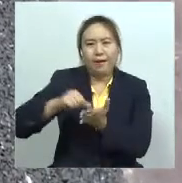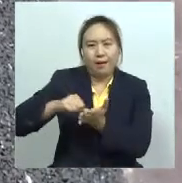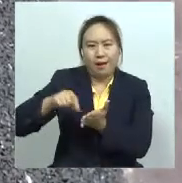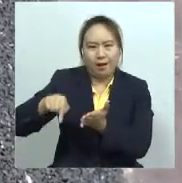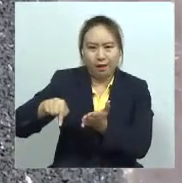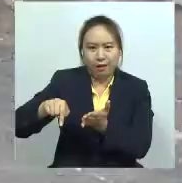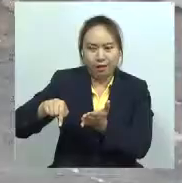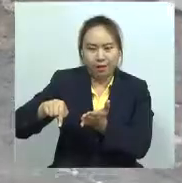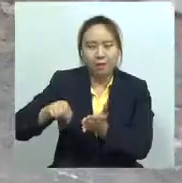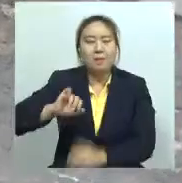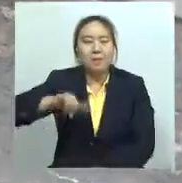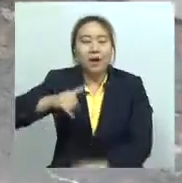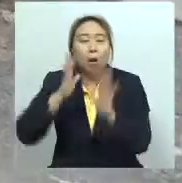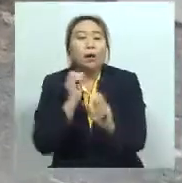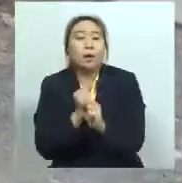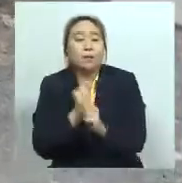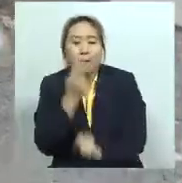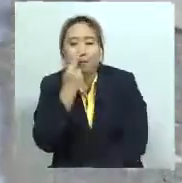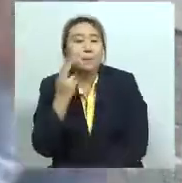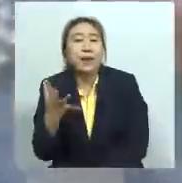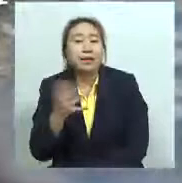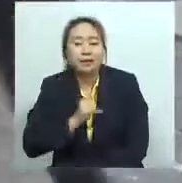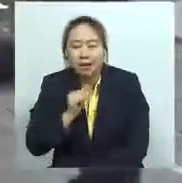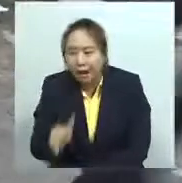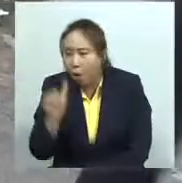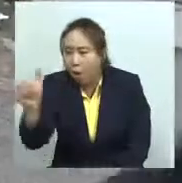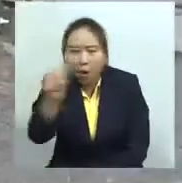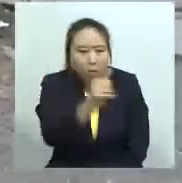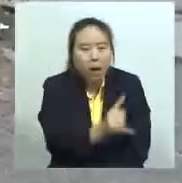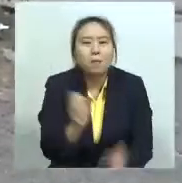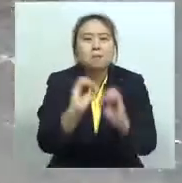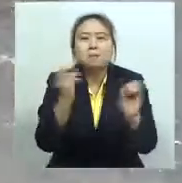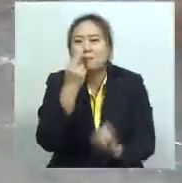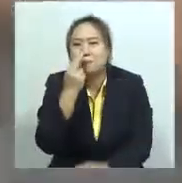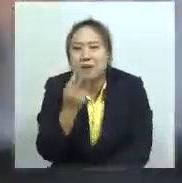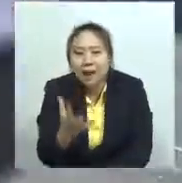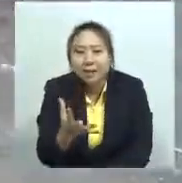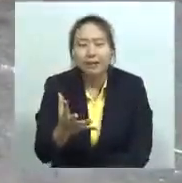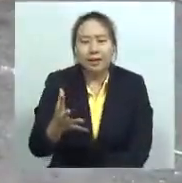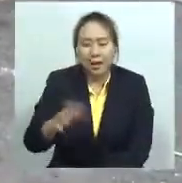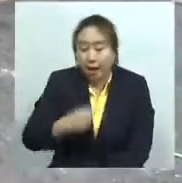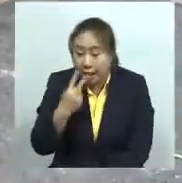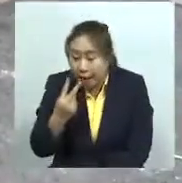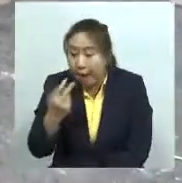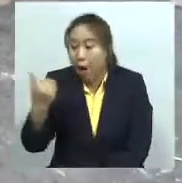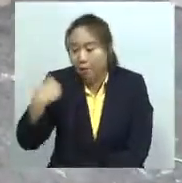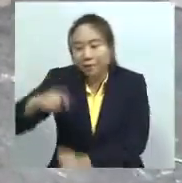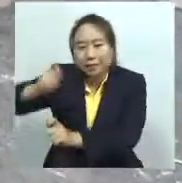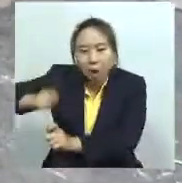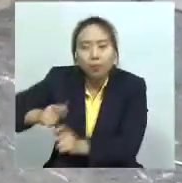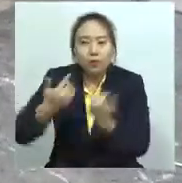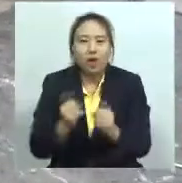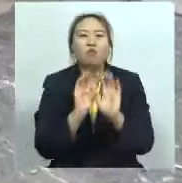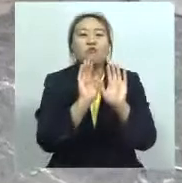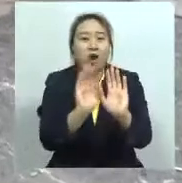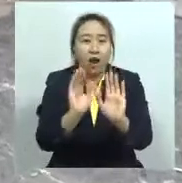ยว่าบางทีเจ้าหน้าที่เขามองไม่เห็นเพราะว่าเขาไม่ได้ไปสำรวจในทุกๆจุดแค่อาจจะผ่านแล้วก็มีการไปปรับปรุงซ่อมแซมบ้างดังนั้นเขาเลยฝ